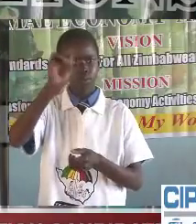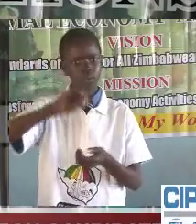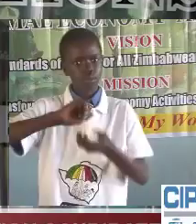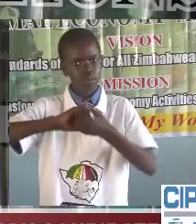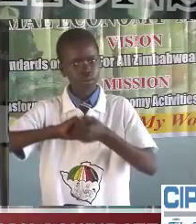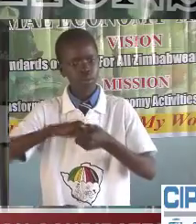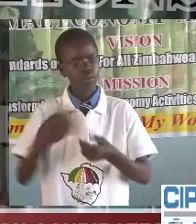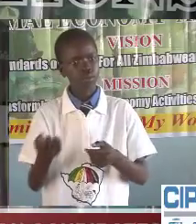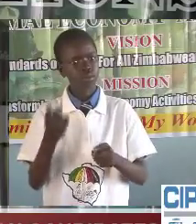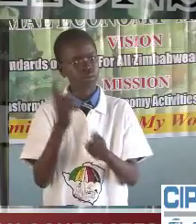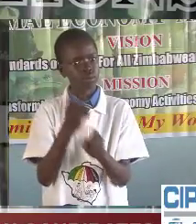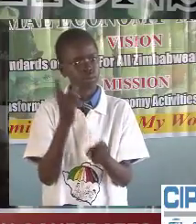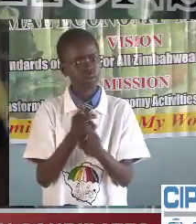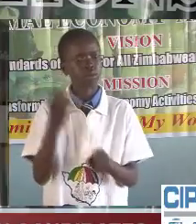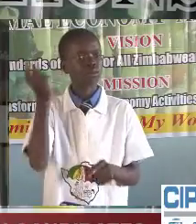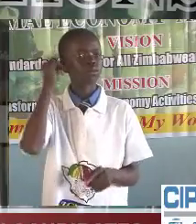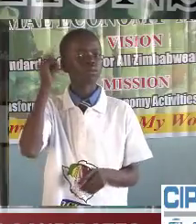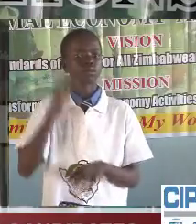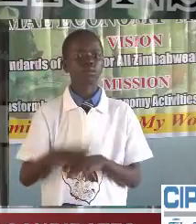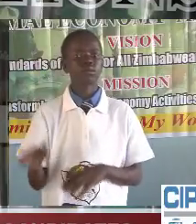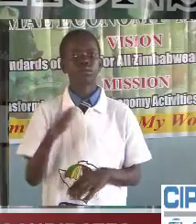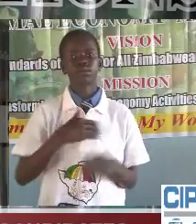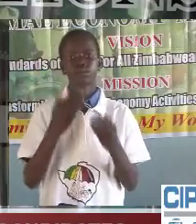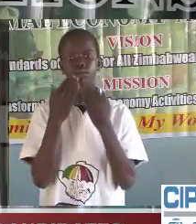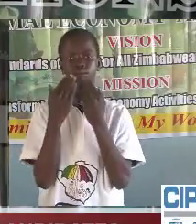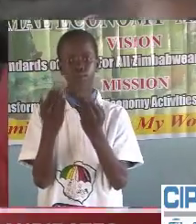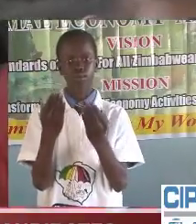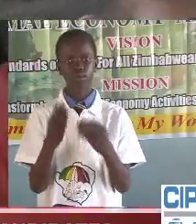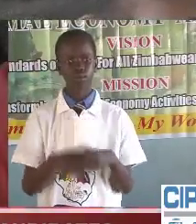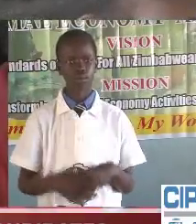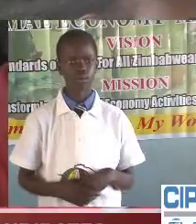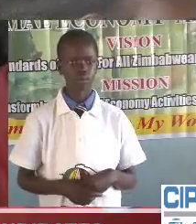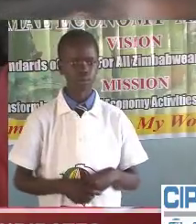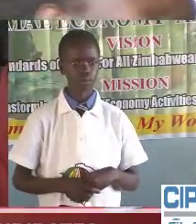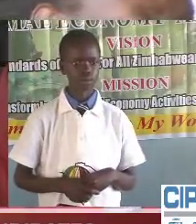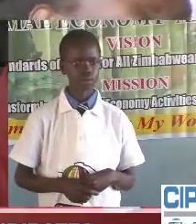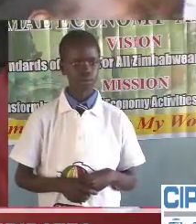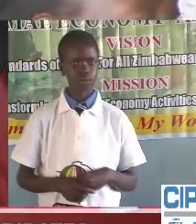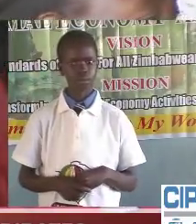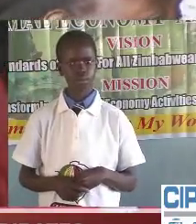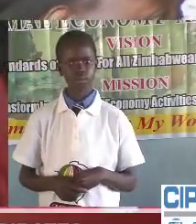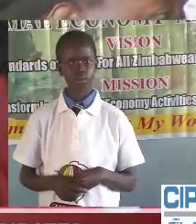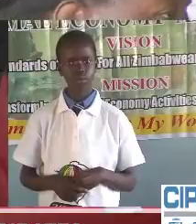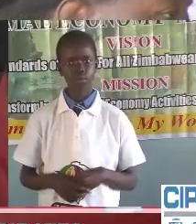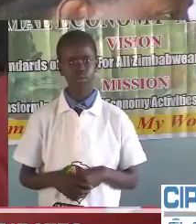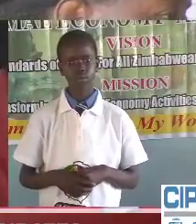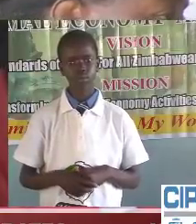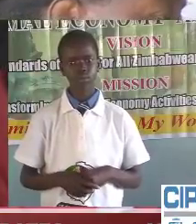nokuzivana. Ndatenda hangu.